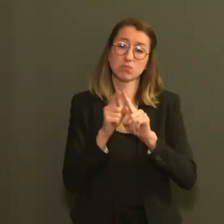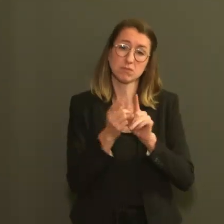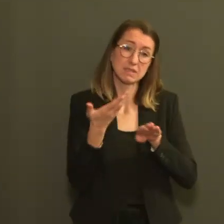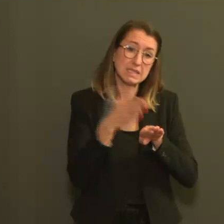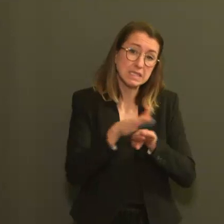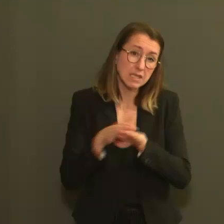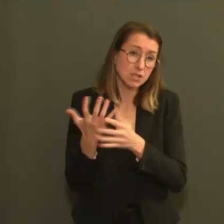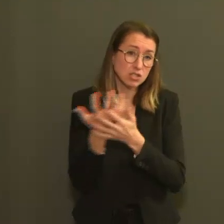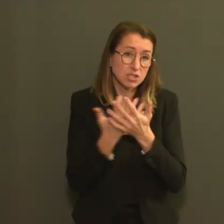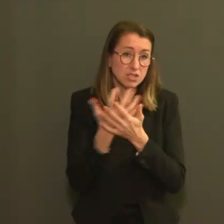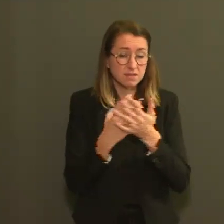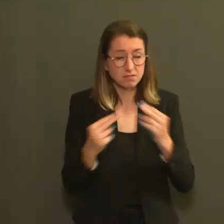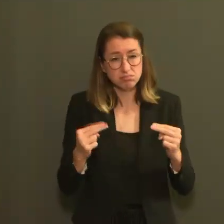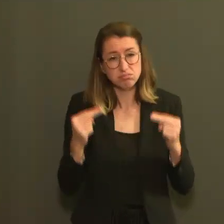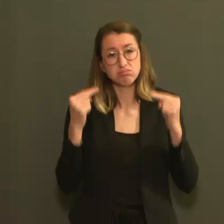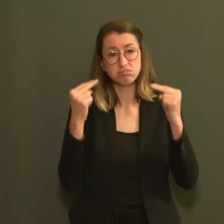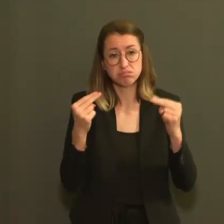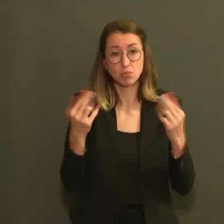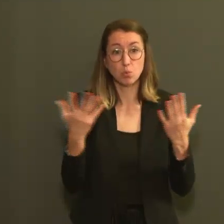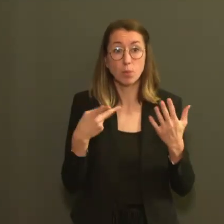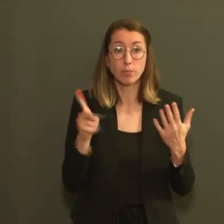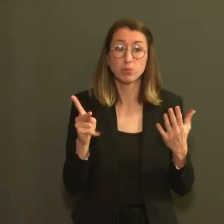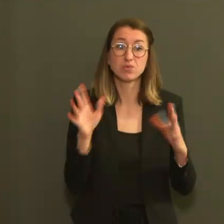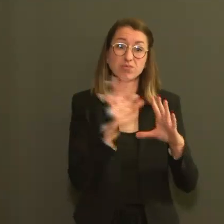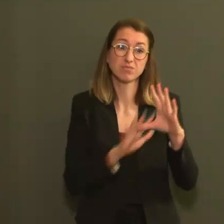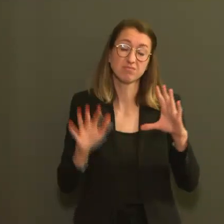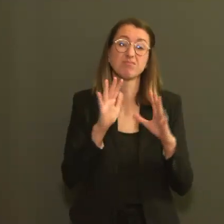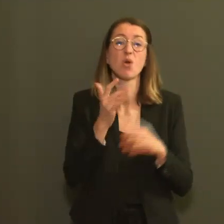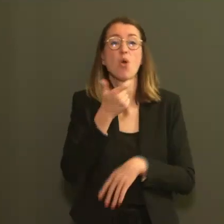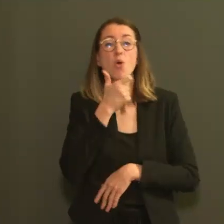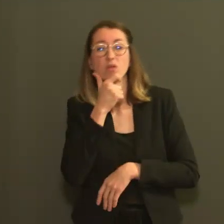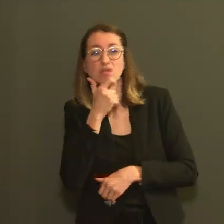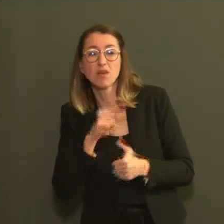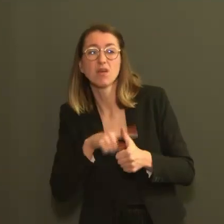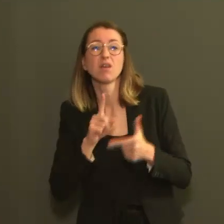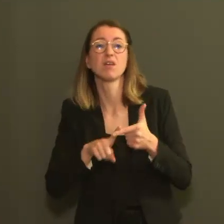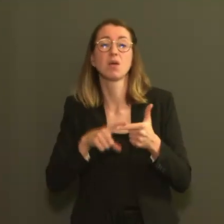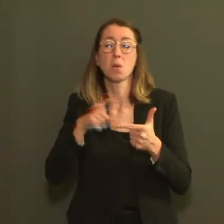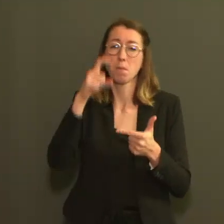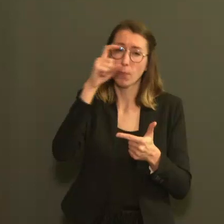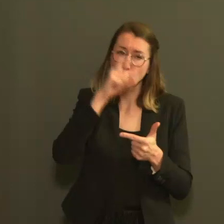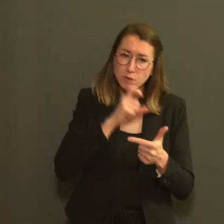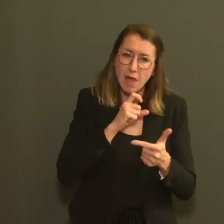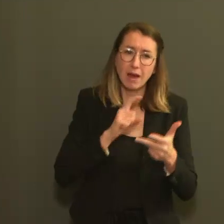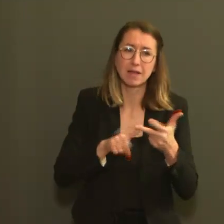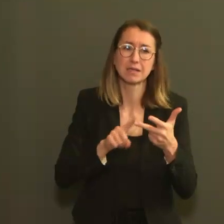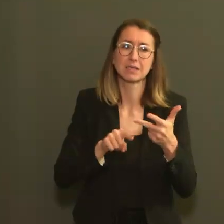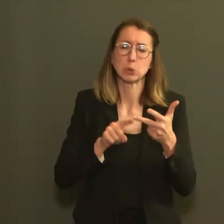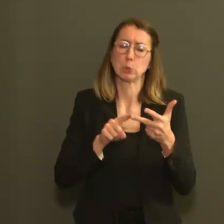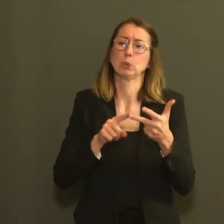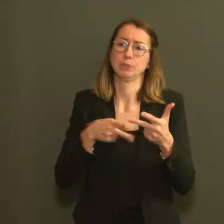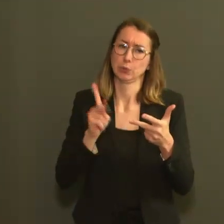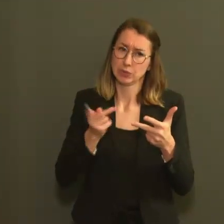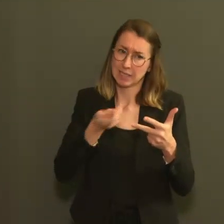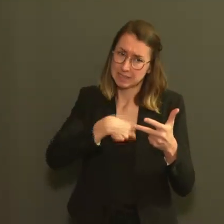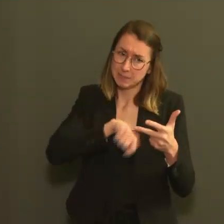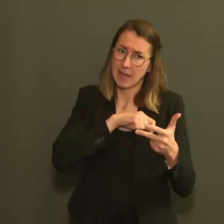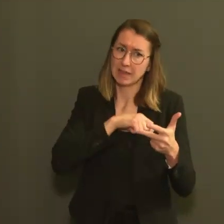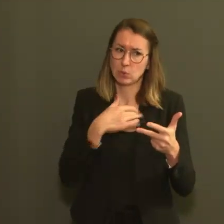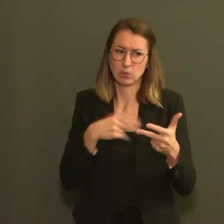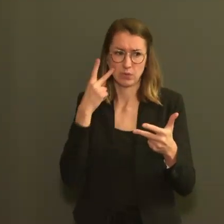au niveau du Royaume-Uni, du Portugal et tout particulièrement de l'Espagne, comme vous le voyez sur la courbe en rouge pointillé,